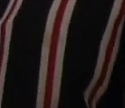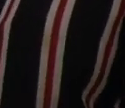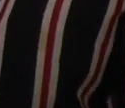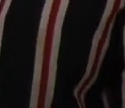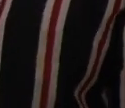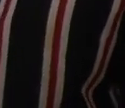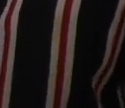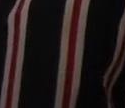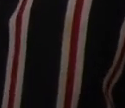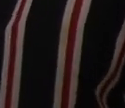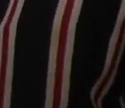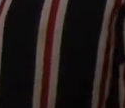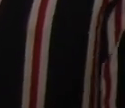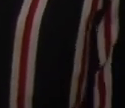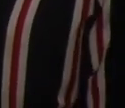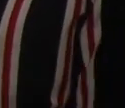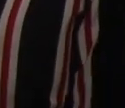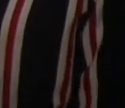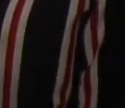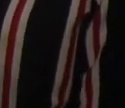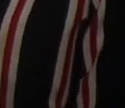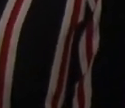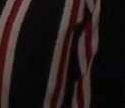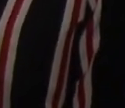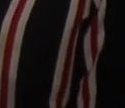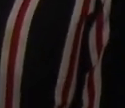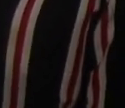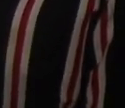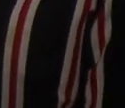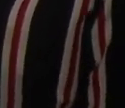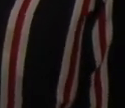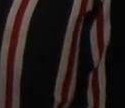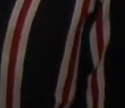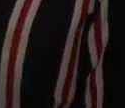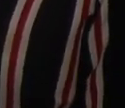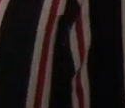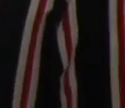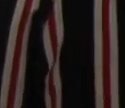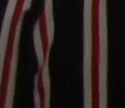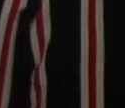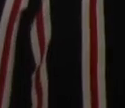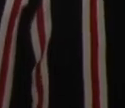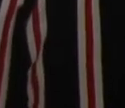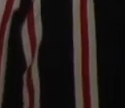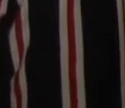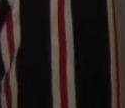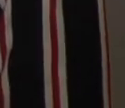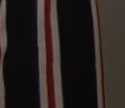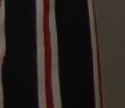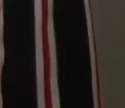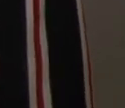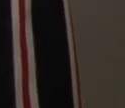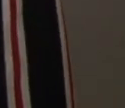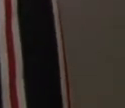talaga. Depende po siguro sa mapag-uusapan po bukas. Pero ngayon po kasi, po iba po yung impact dun